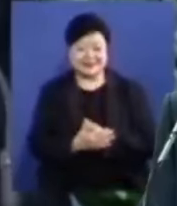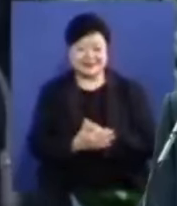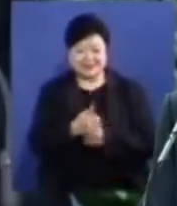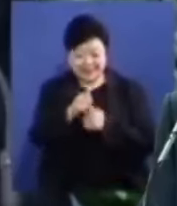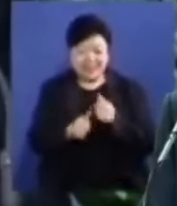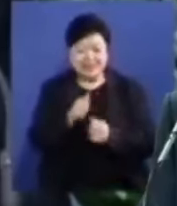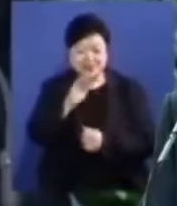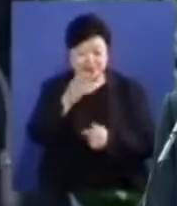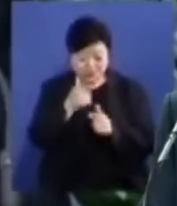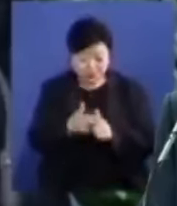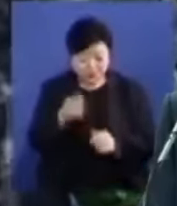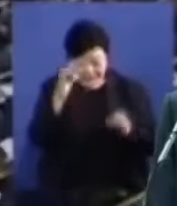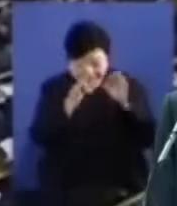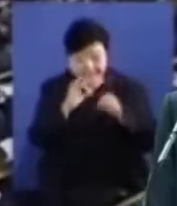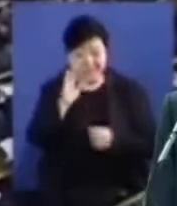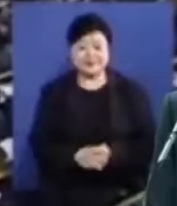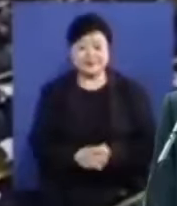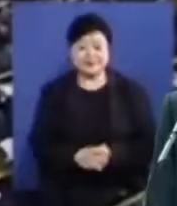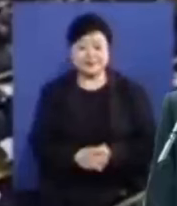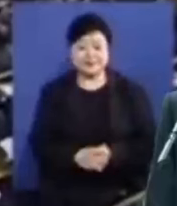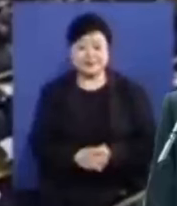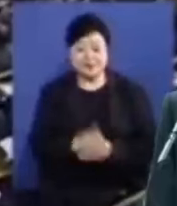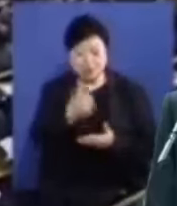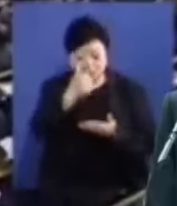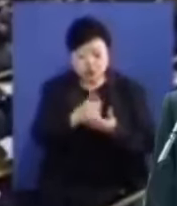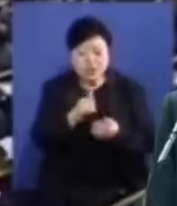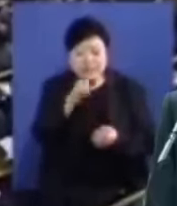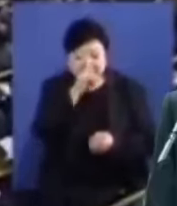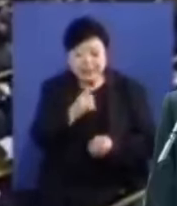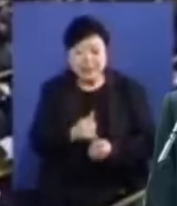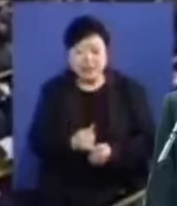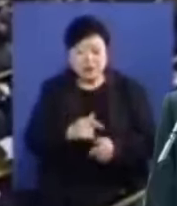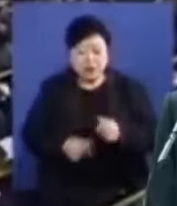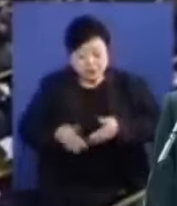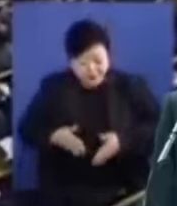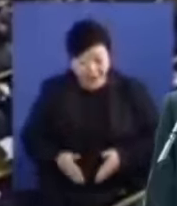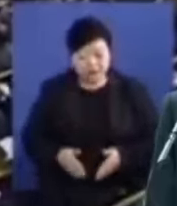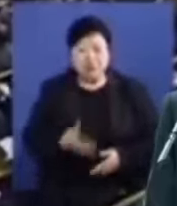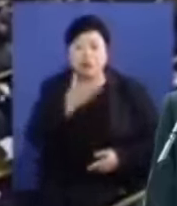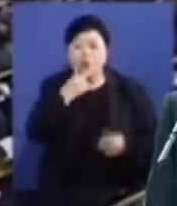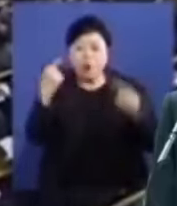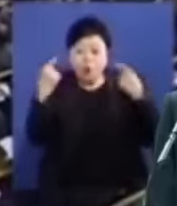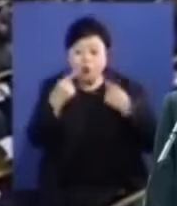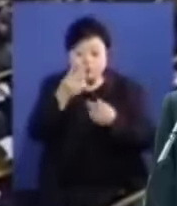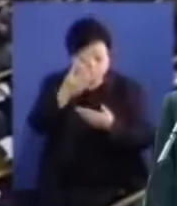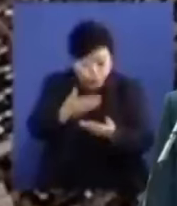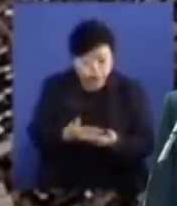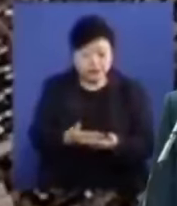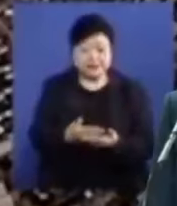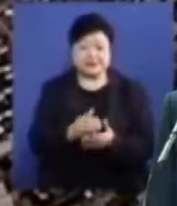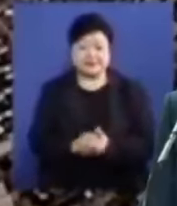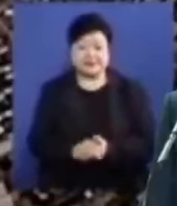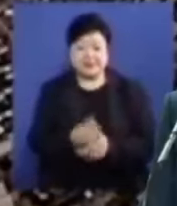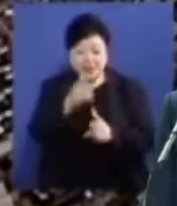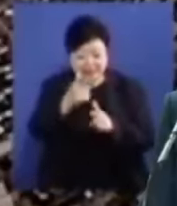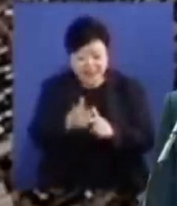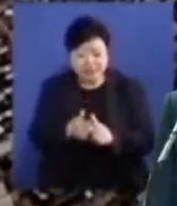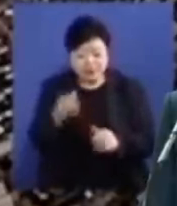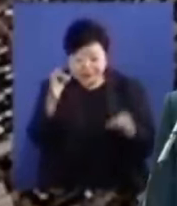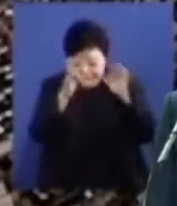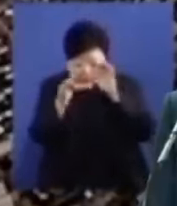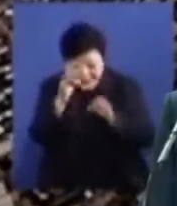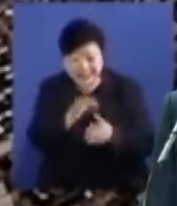하나님 되시는 예수님을 찾아가게 되는 것입니다. 죄 있는 사람은 중생의 복음을 주시는 예수님께